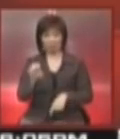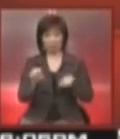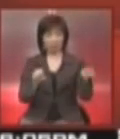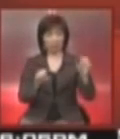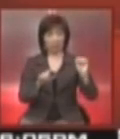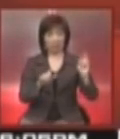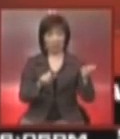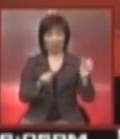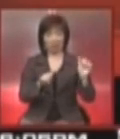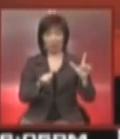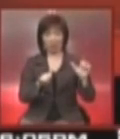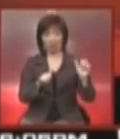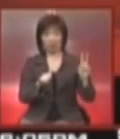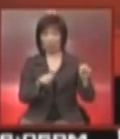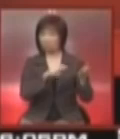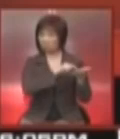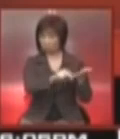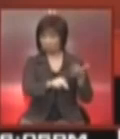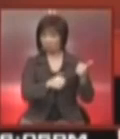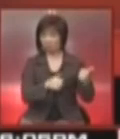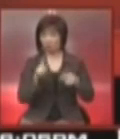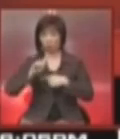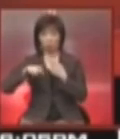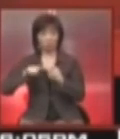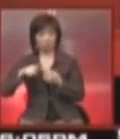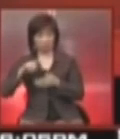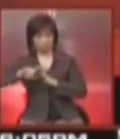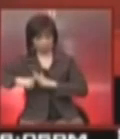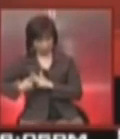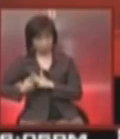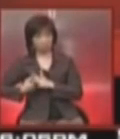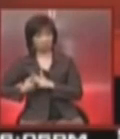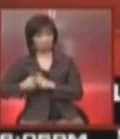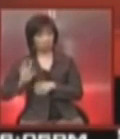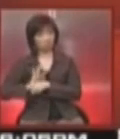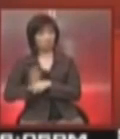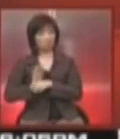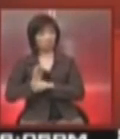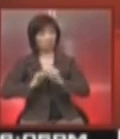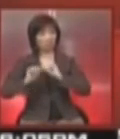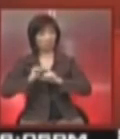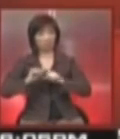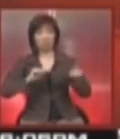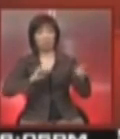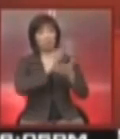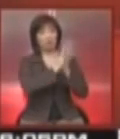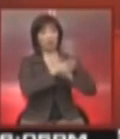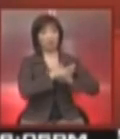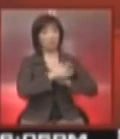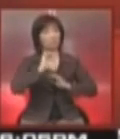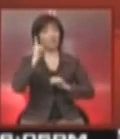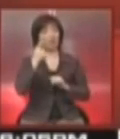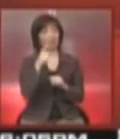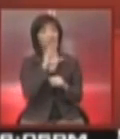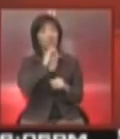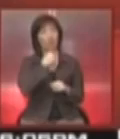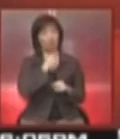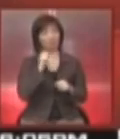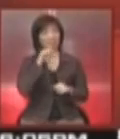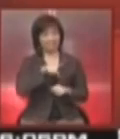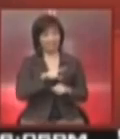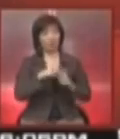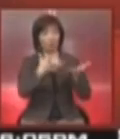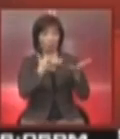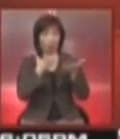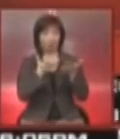very nice. And when I first started sa show, para siyang naging big sister sa akin. So gusto ko lang